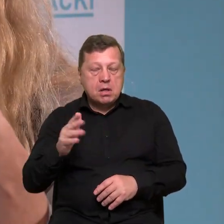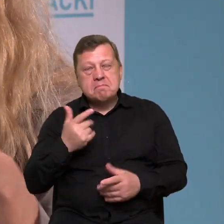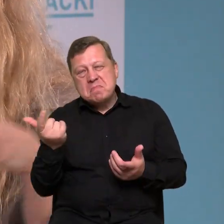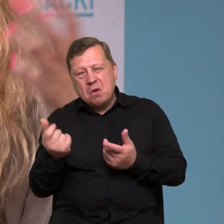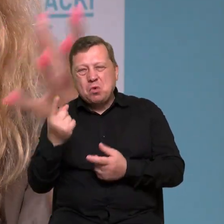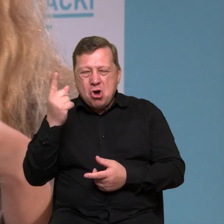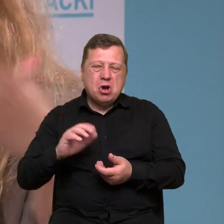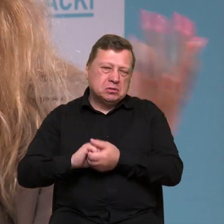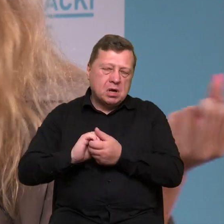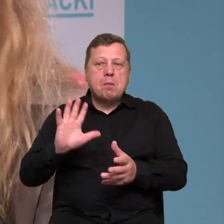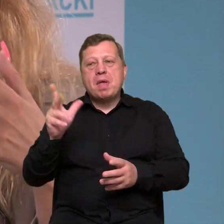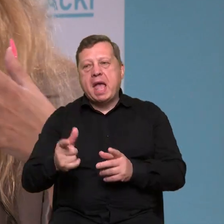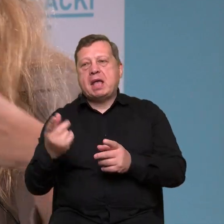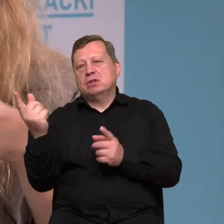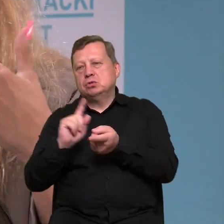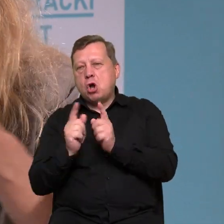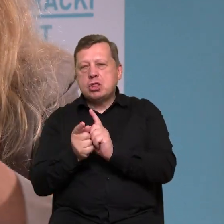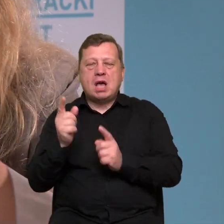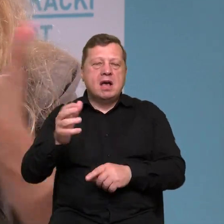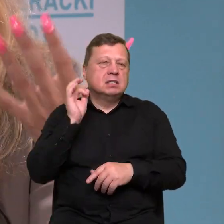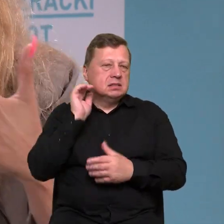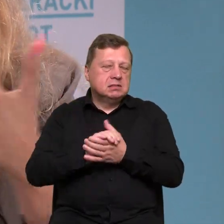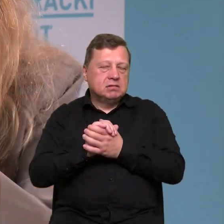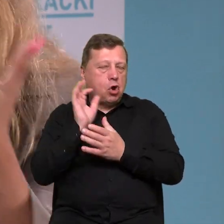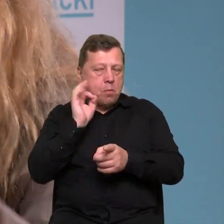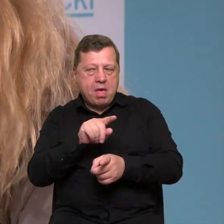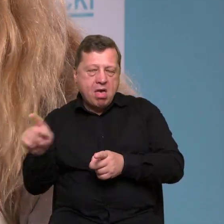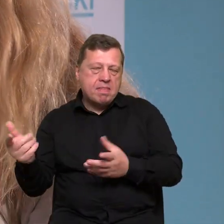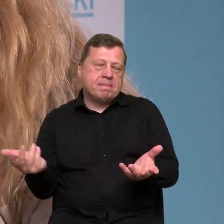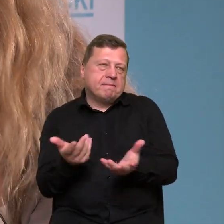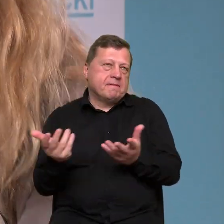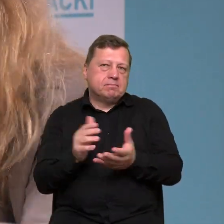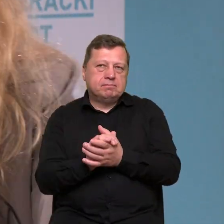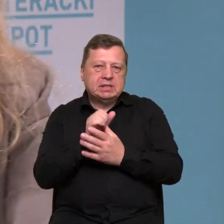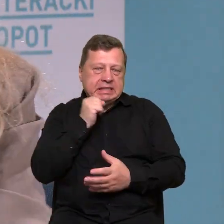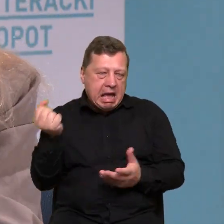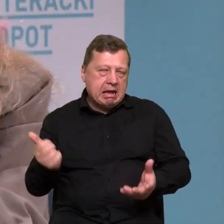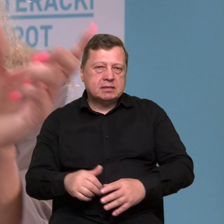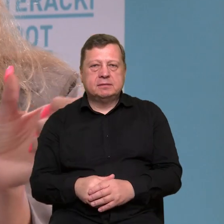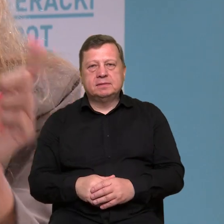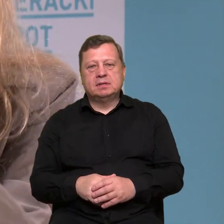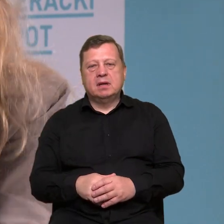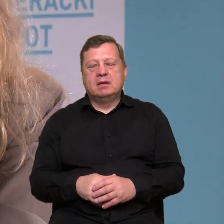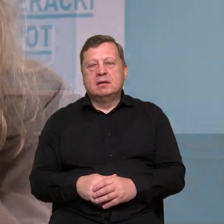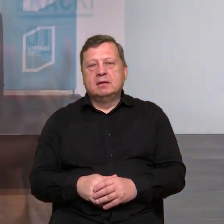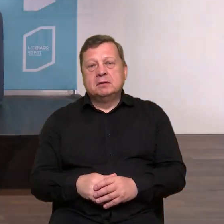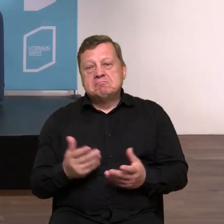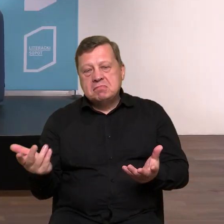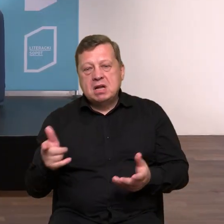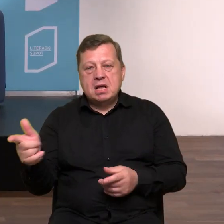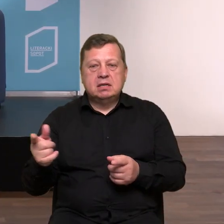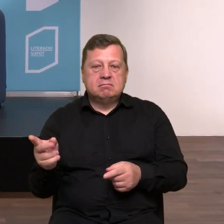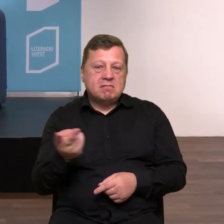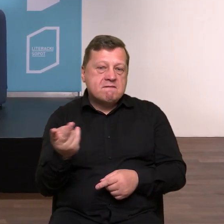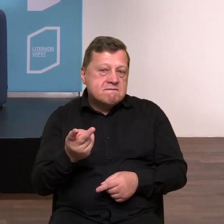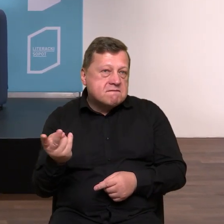na przykład piękne spotkanie między dwiema starszymi przyjaciółkami, które niezłomnie są dla